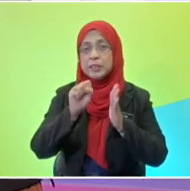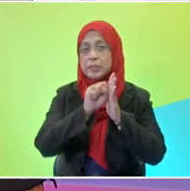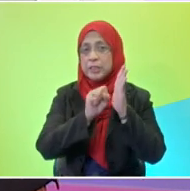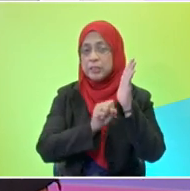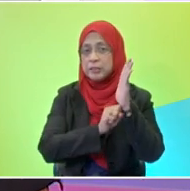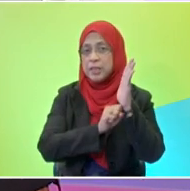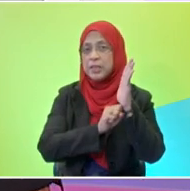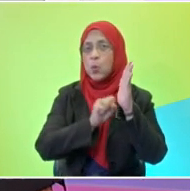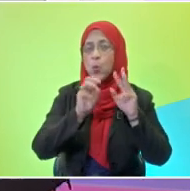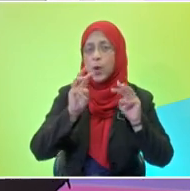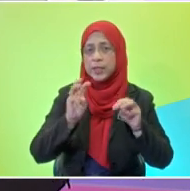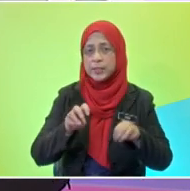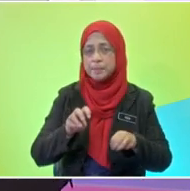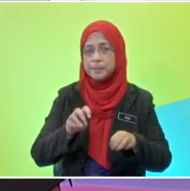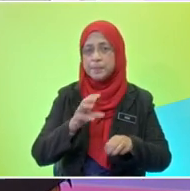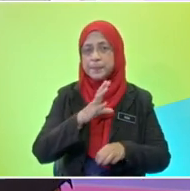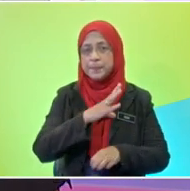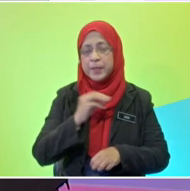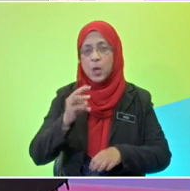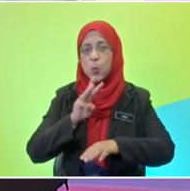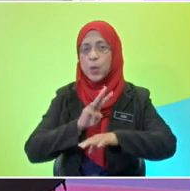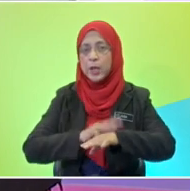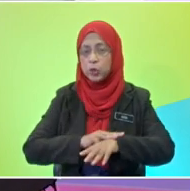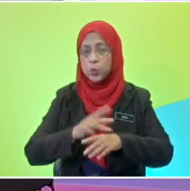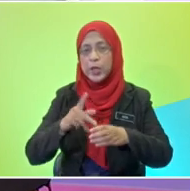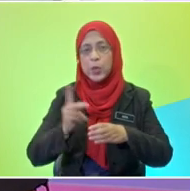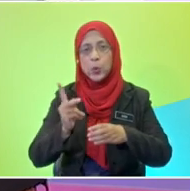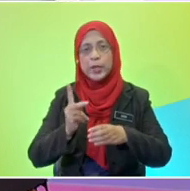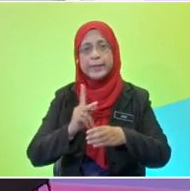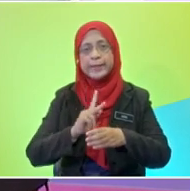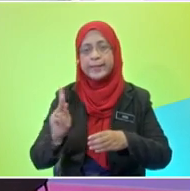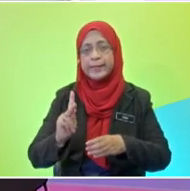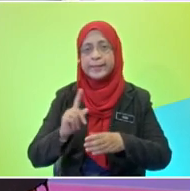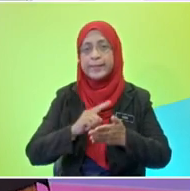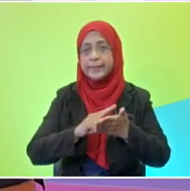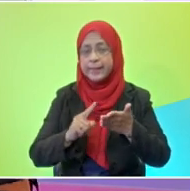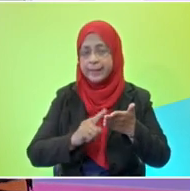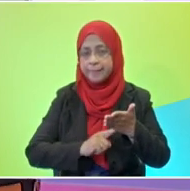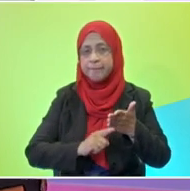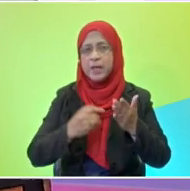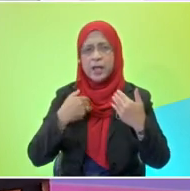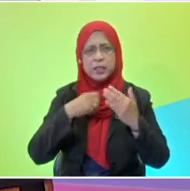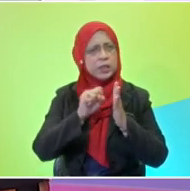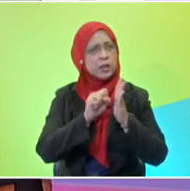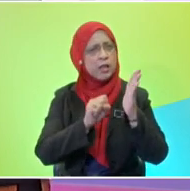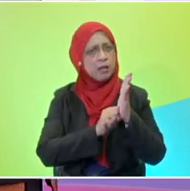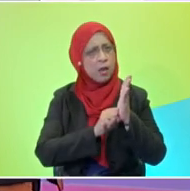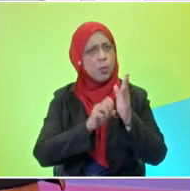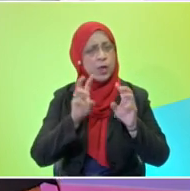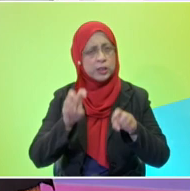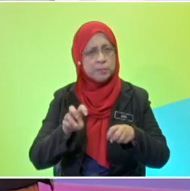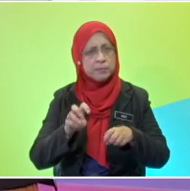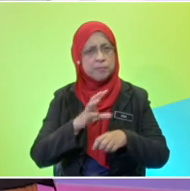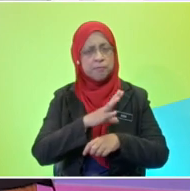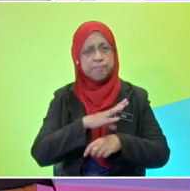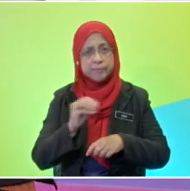wajib dan waktu mengeluarkan zakat so ada syarat wajib dan juga waktu beliau keluarkan